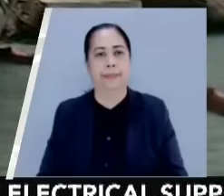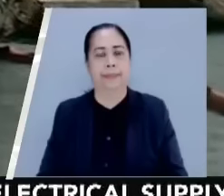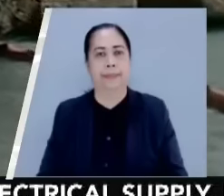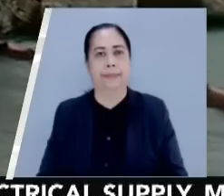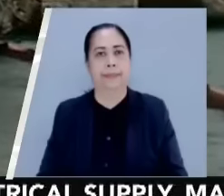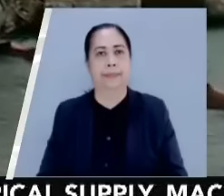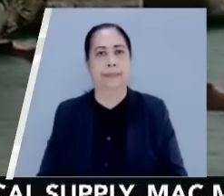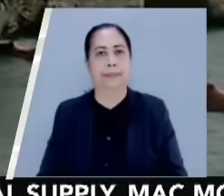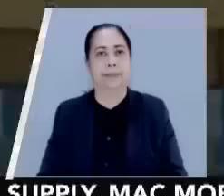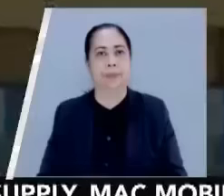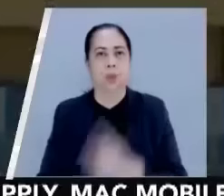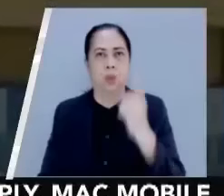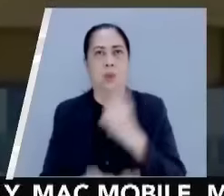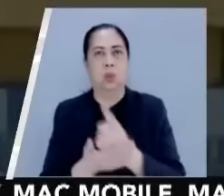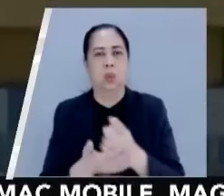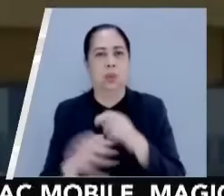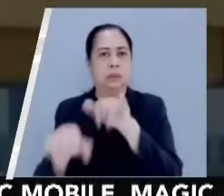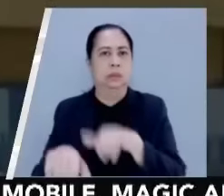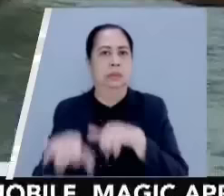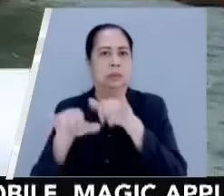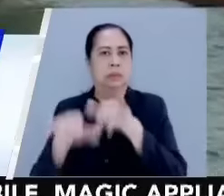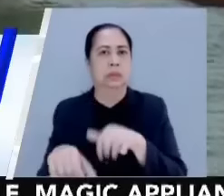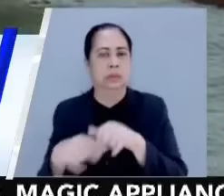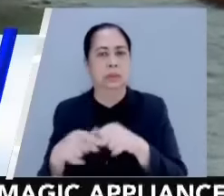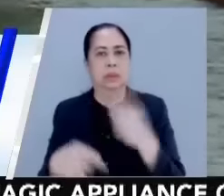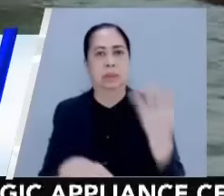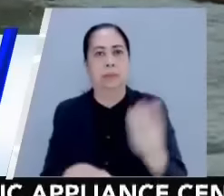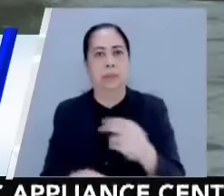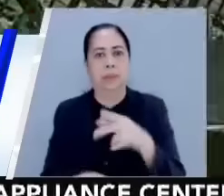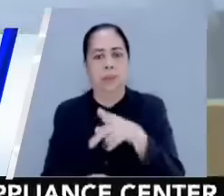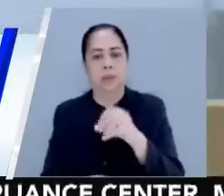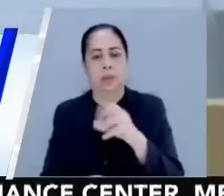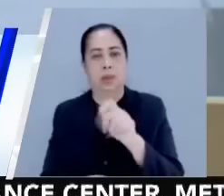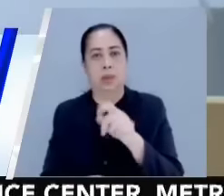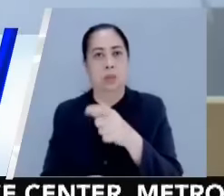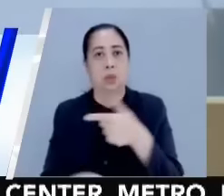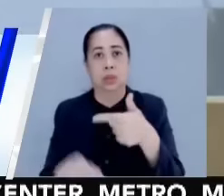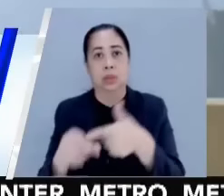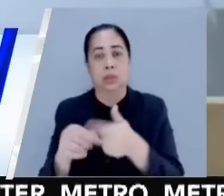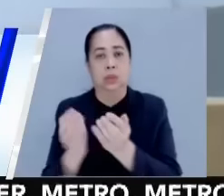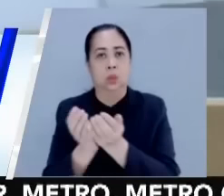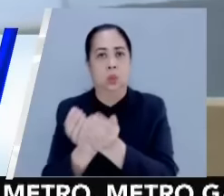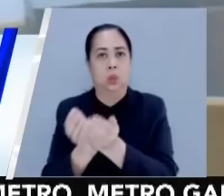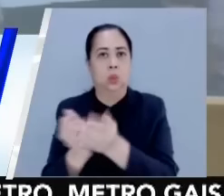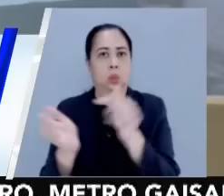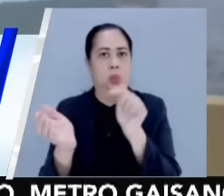Isang linggo nang nakatenga dito sa Batangas Port ang fuel tanker na ito.